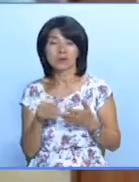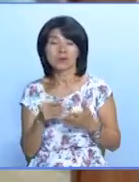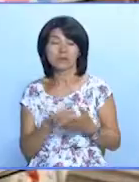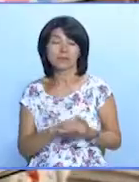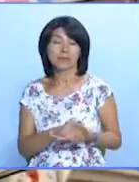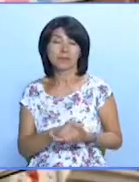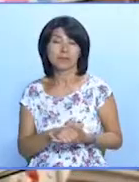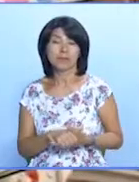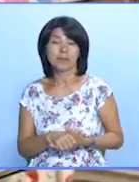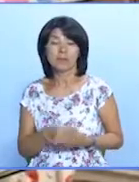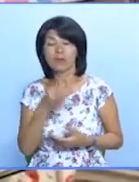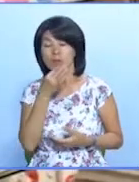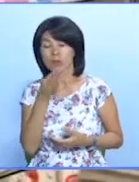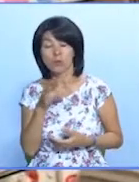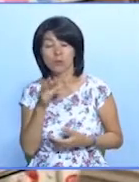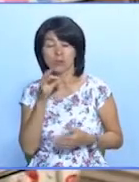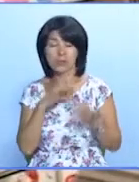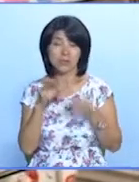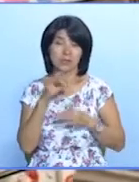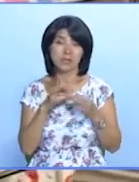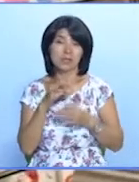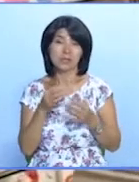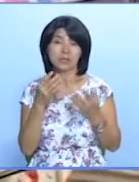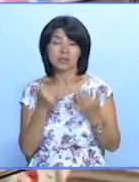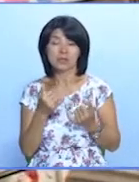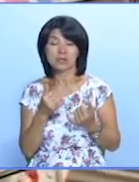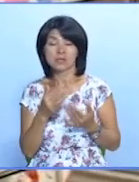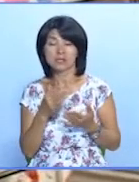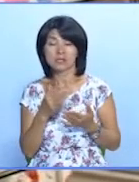бессмысленно. Любое лекарство, особенно антибиотики, они назначаются